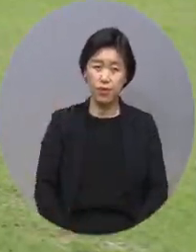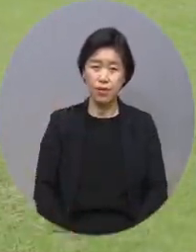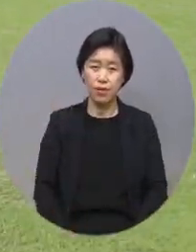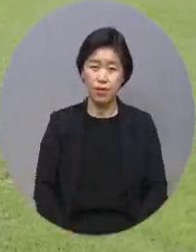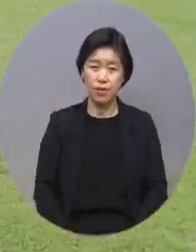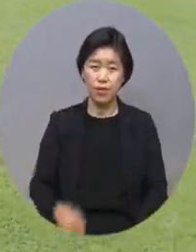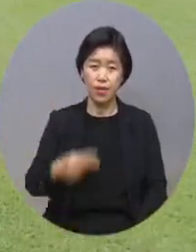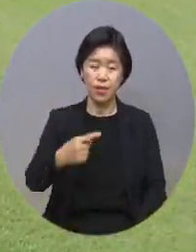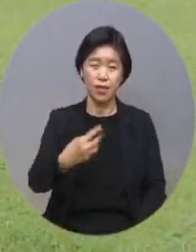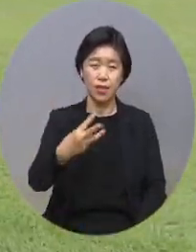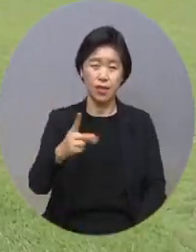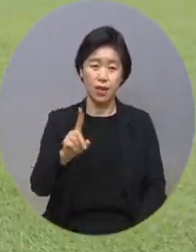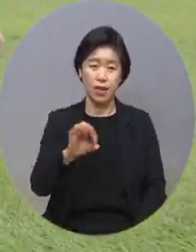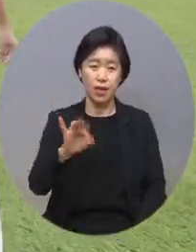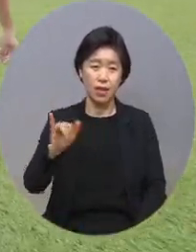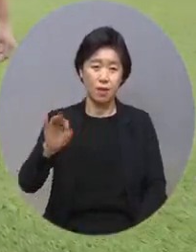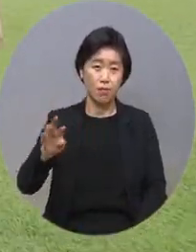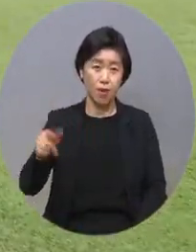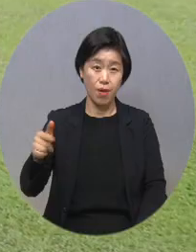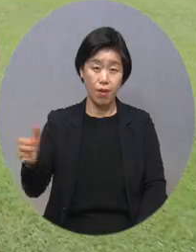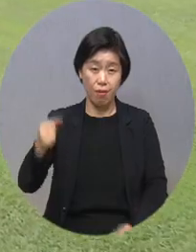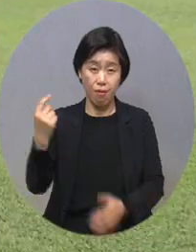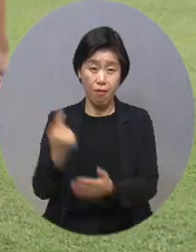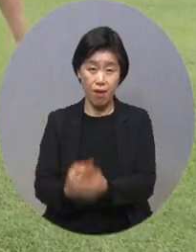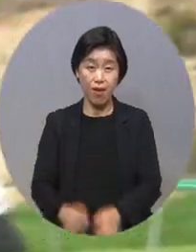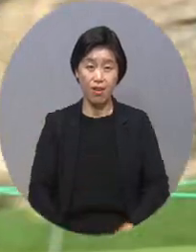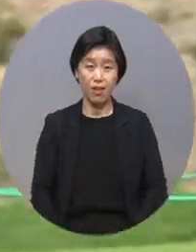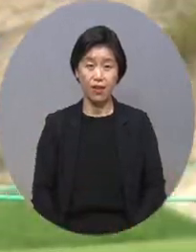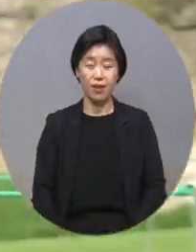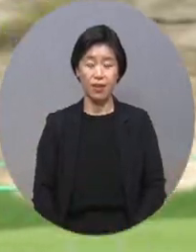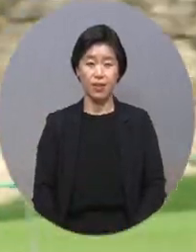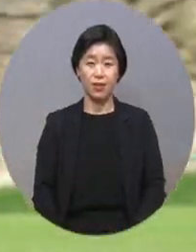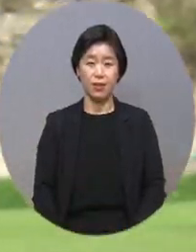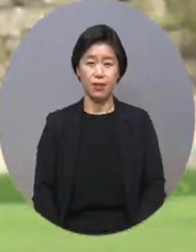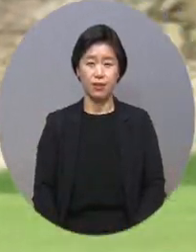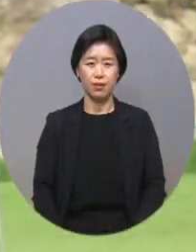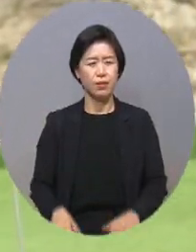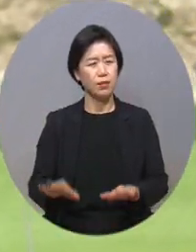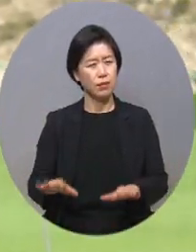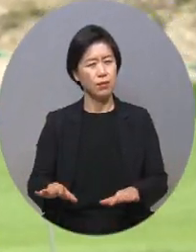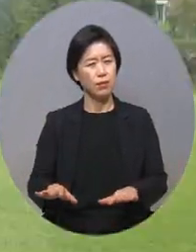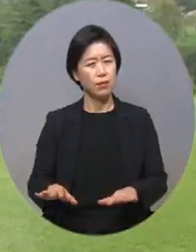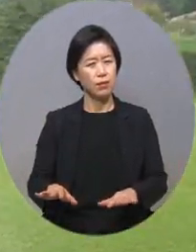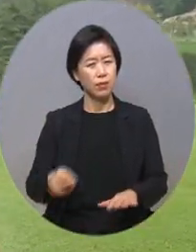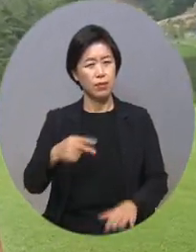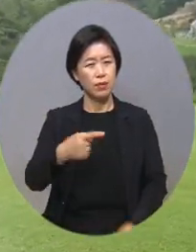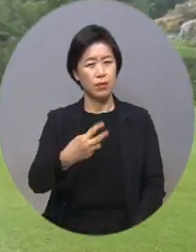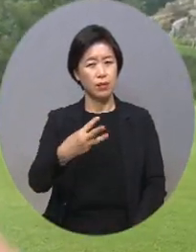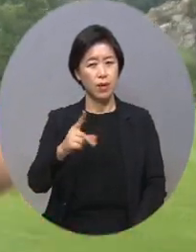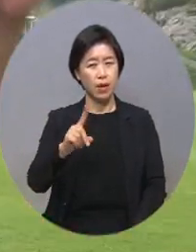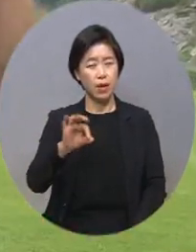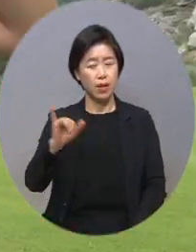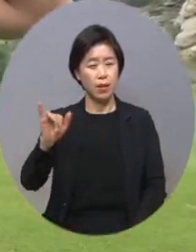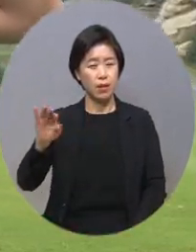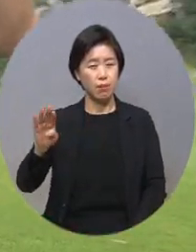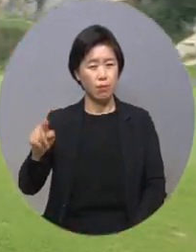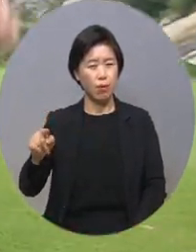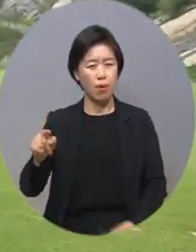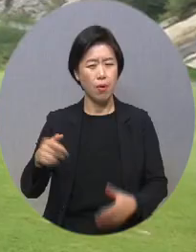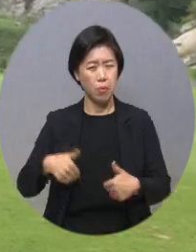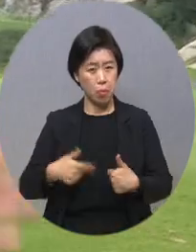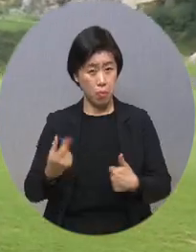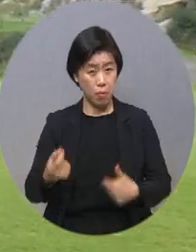내 거. 캐디님 드라이버 친대요, 새 거. 드라이버 좀 갖고 와봐봐. 이거 왠지 짧을 것 같은데? 그치, 짧을 것 같지? 응.